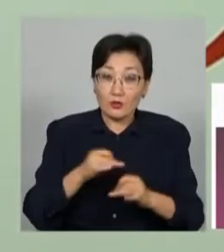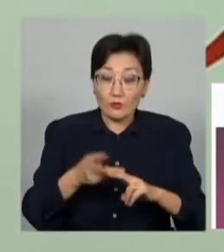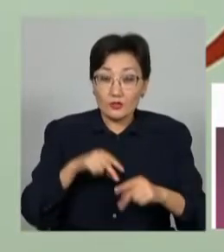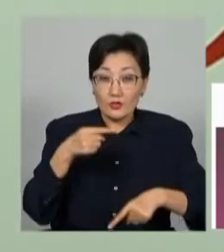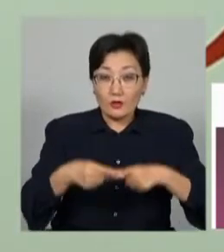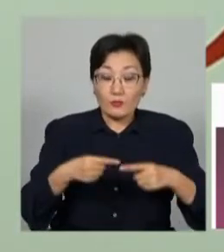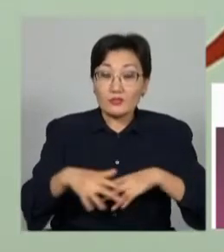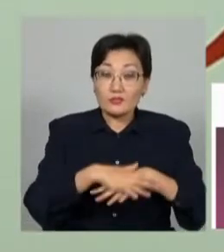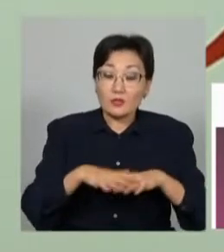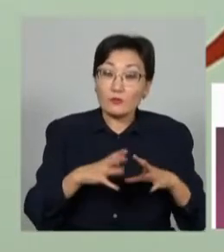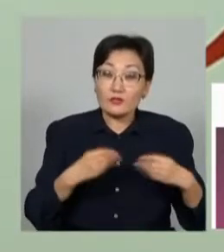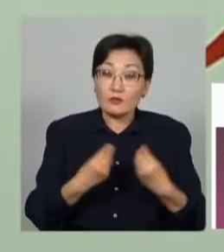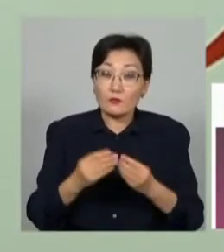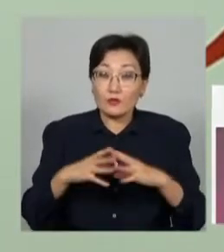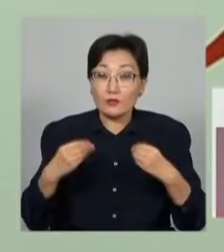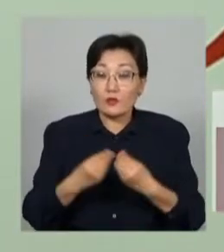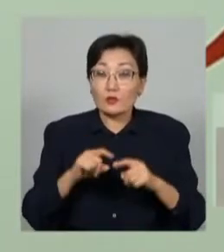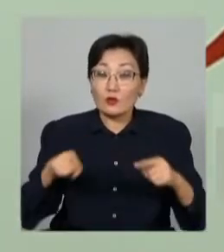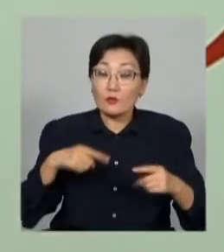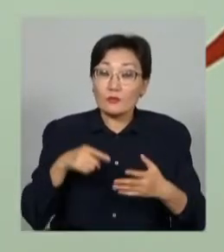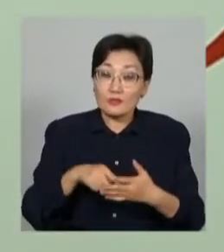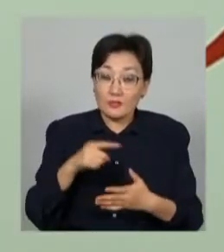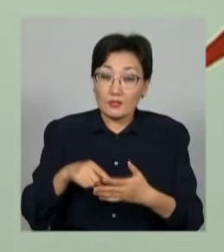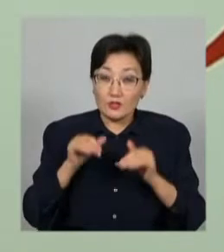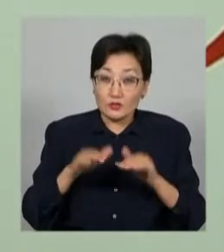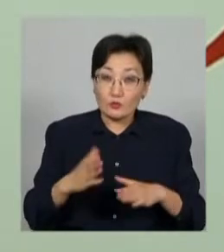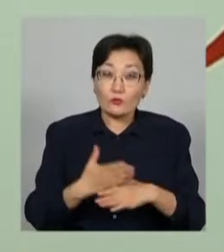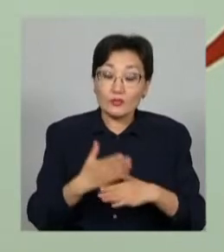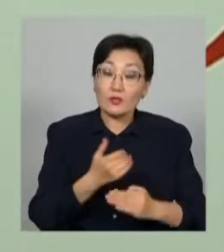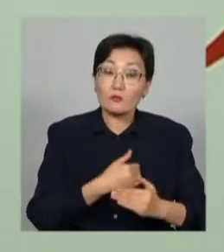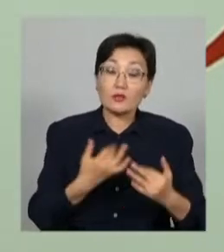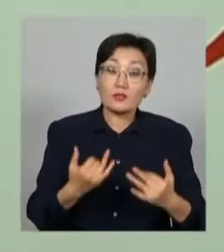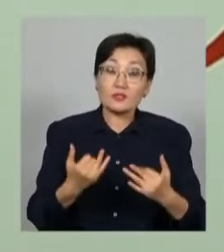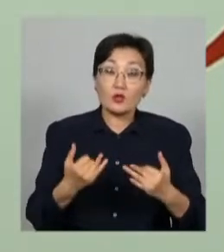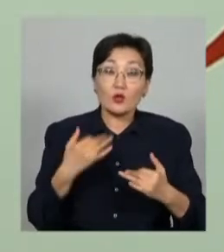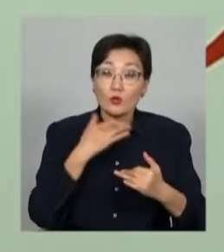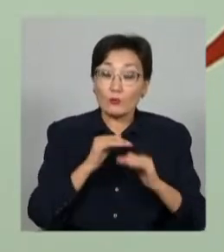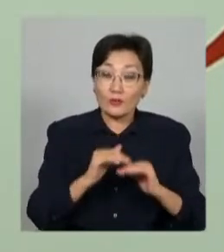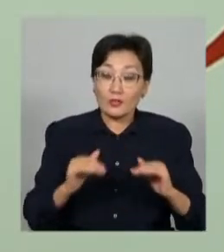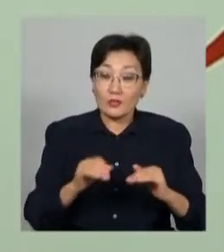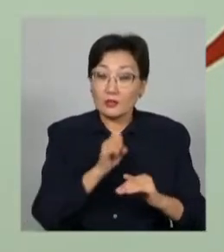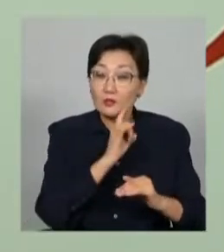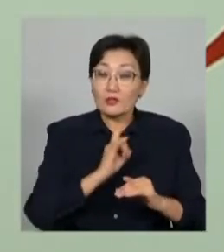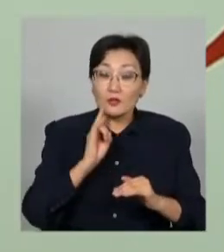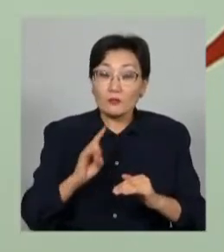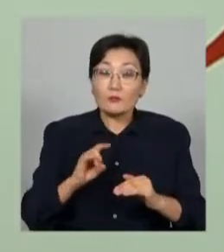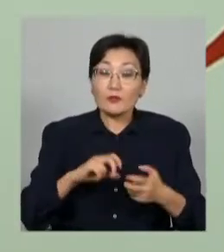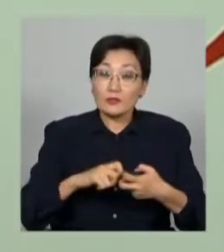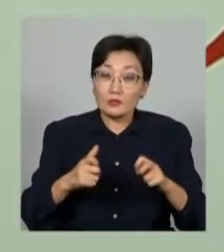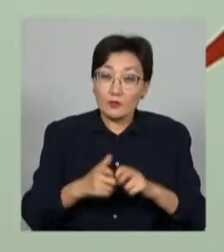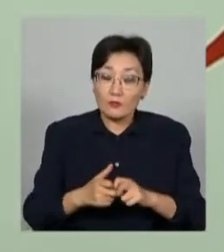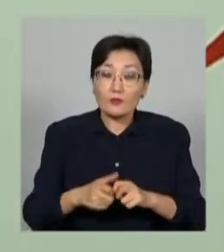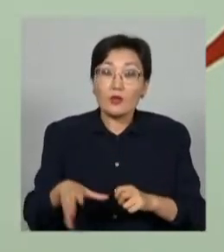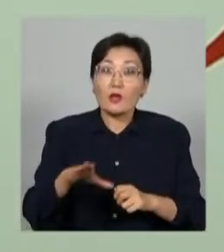арқылы қоғамдағы жанұялардың түрлі мәселелерін шешуге атсалысқымыз келеді. Қазірдің өзінде көпбалалы аналардың қажеттілігі де, талғамы